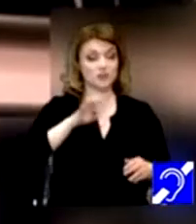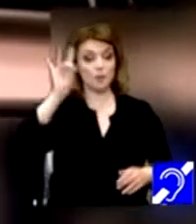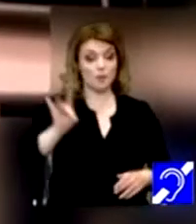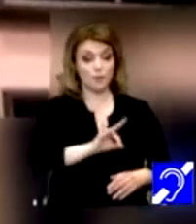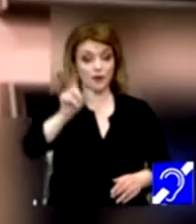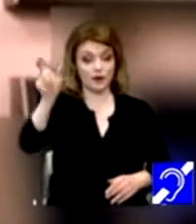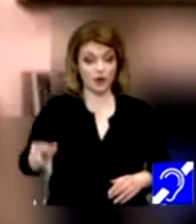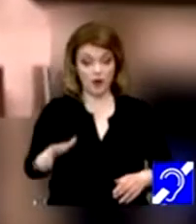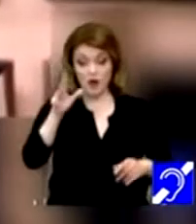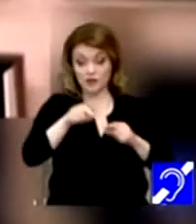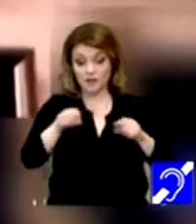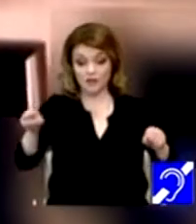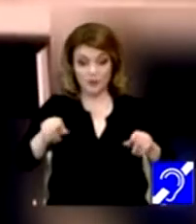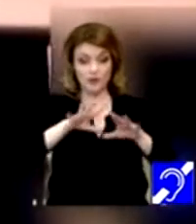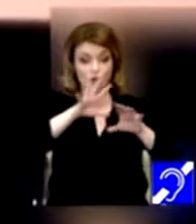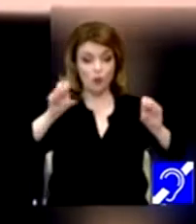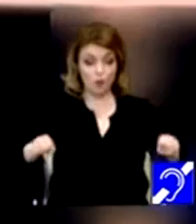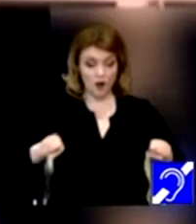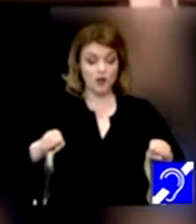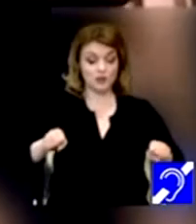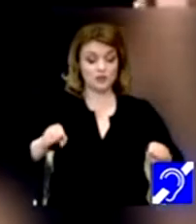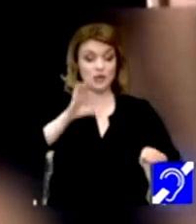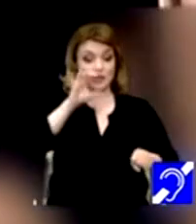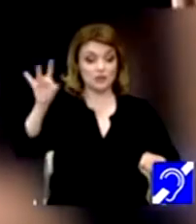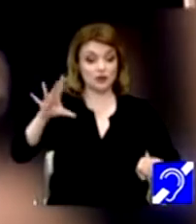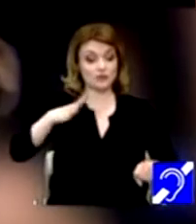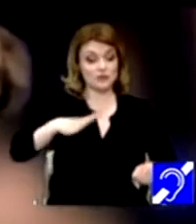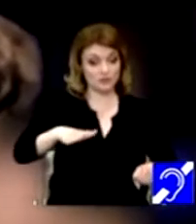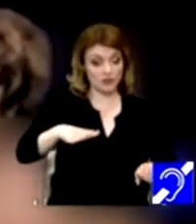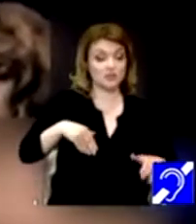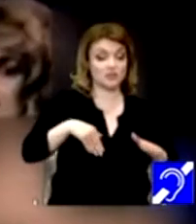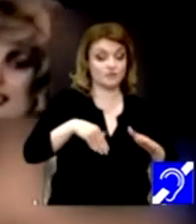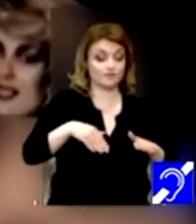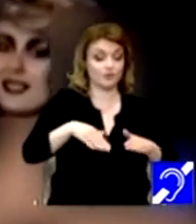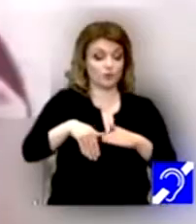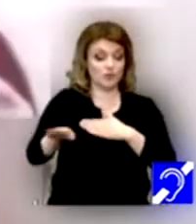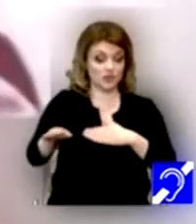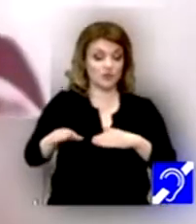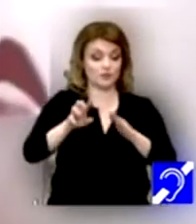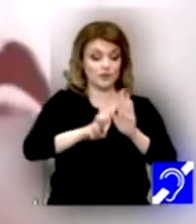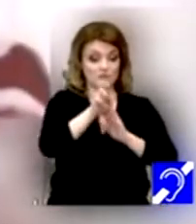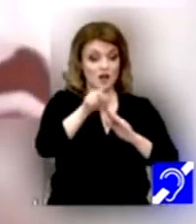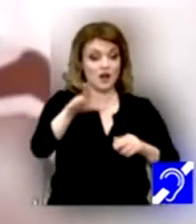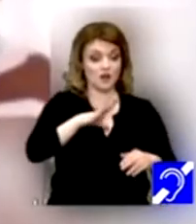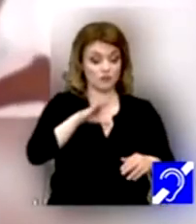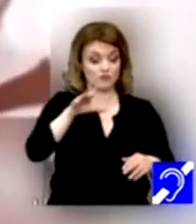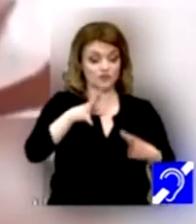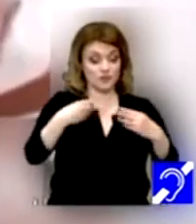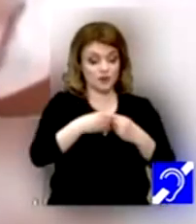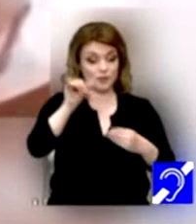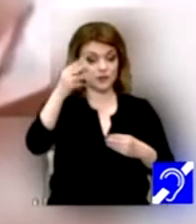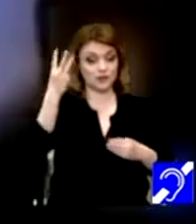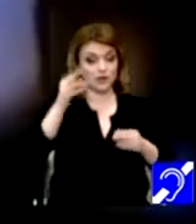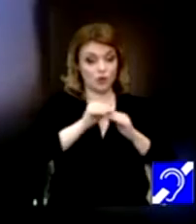în perioada de ocupație sovietică a fost nevoit să se retragă din biserică. Ion a fost cel mai mic dintre cei 3 copii. De la tatăl său, artistul a